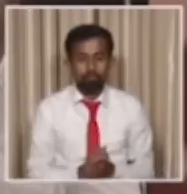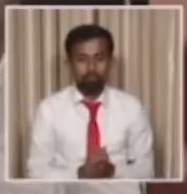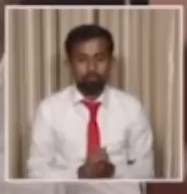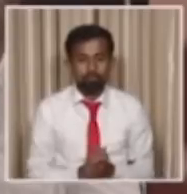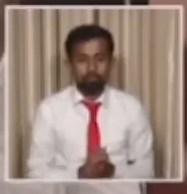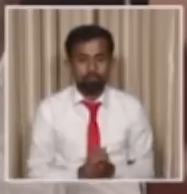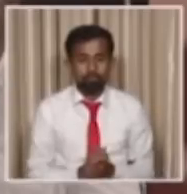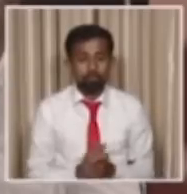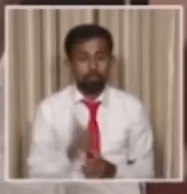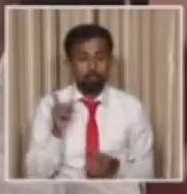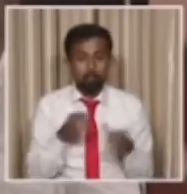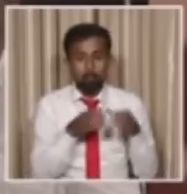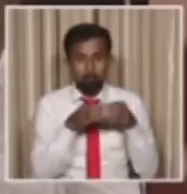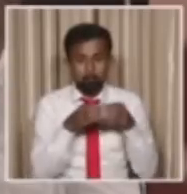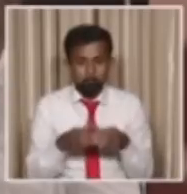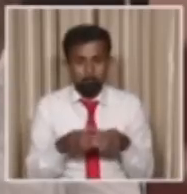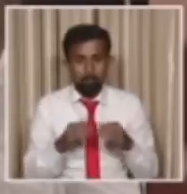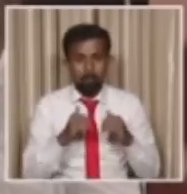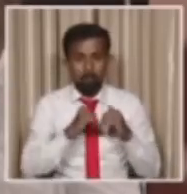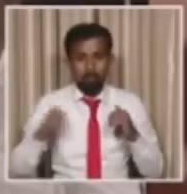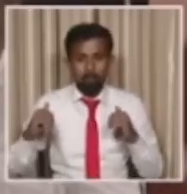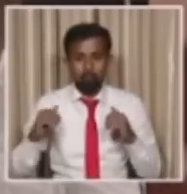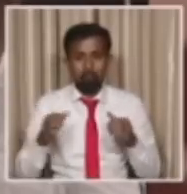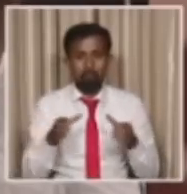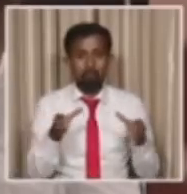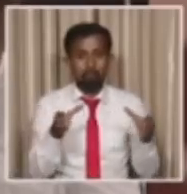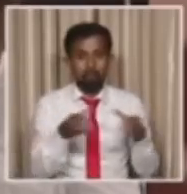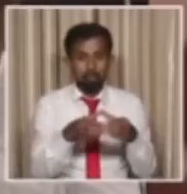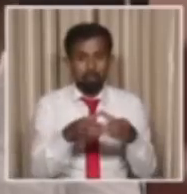ඒ වෙලාවේ එම පක්ෂයෙන්ම කැඩිලා ගිය පිරිසක්